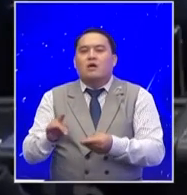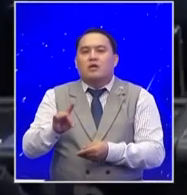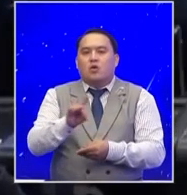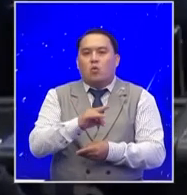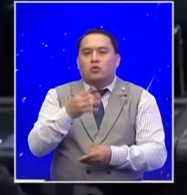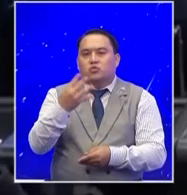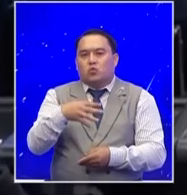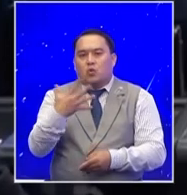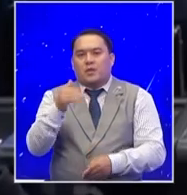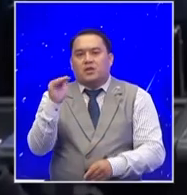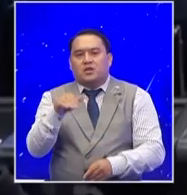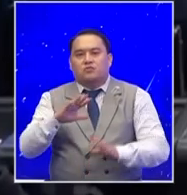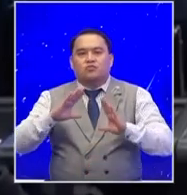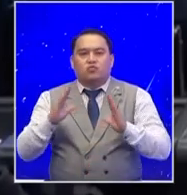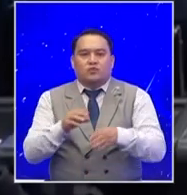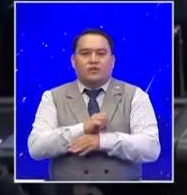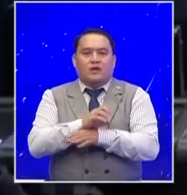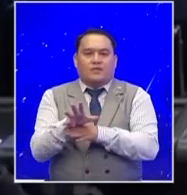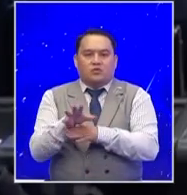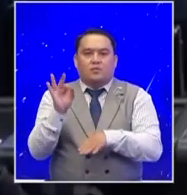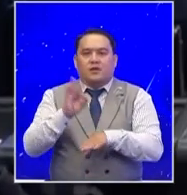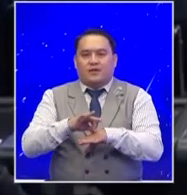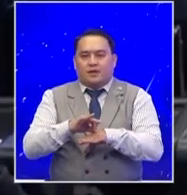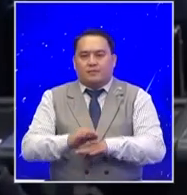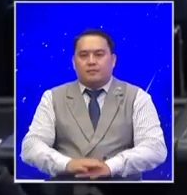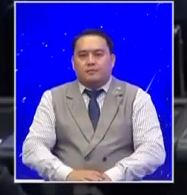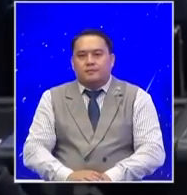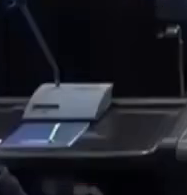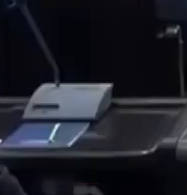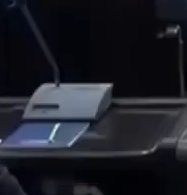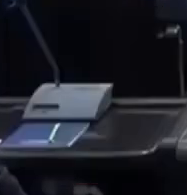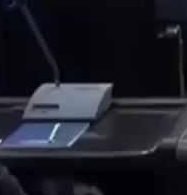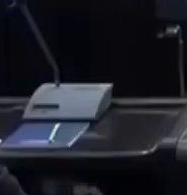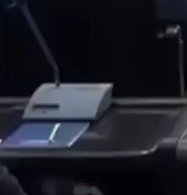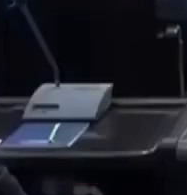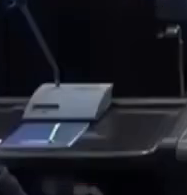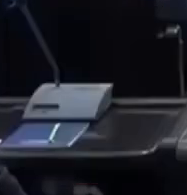республике подтверждены более 45 тысяч случаев коронавируса.